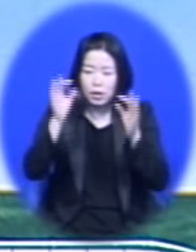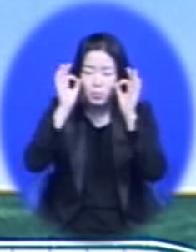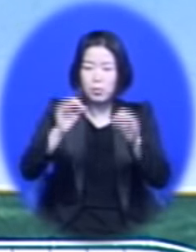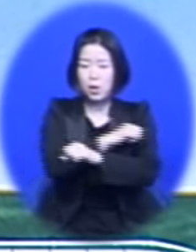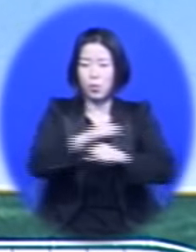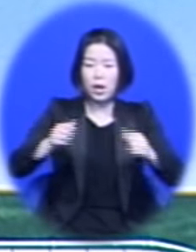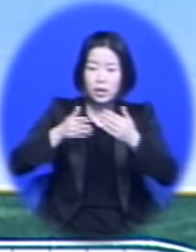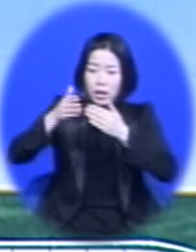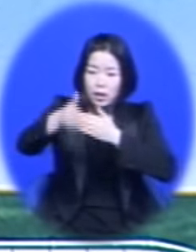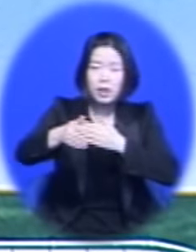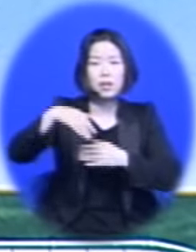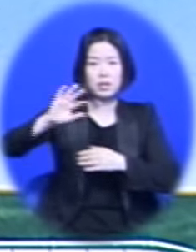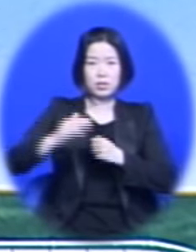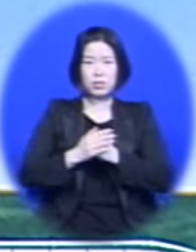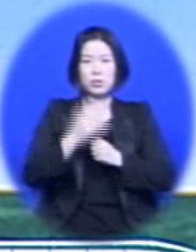가나안 땅이에요.